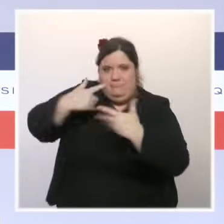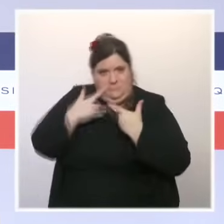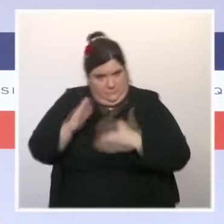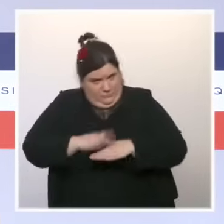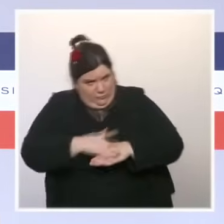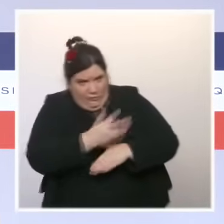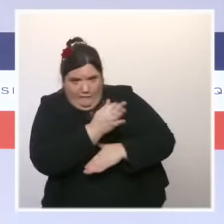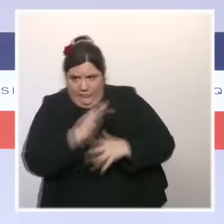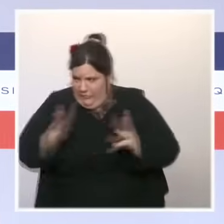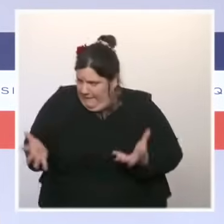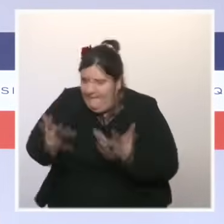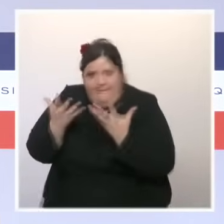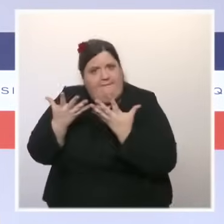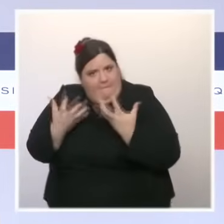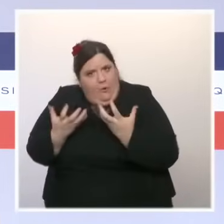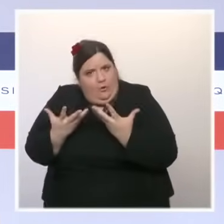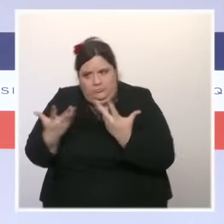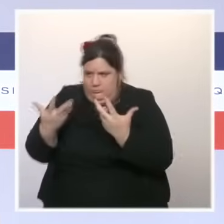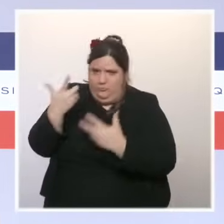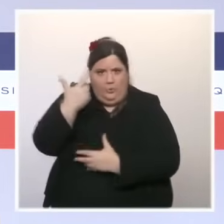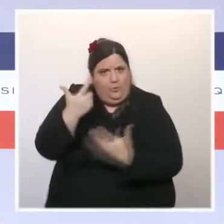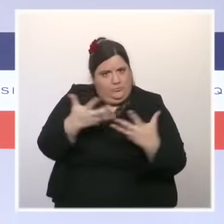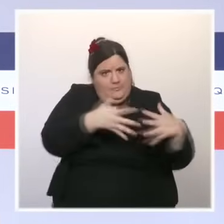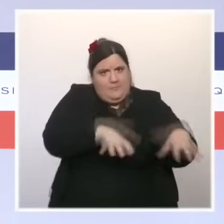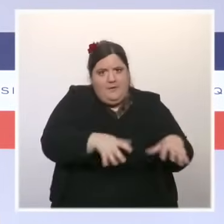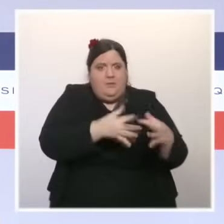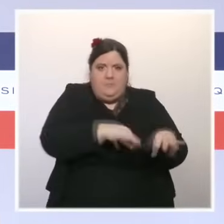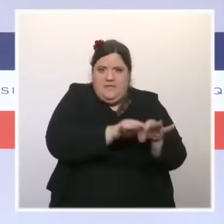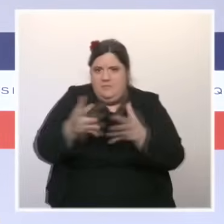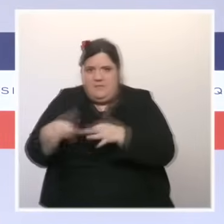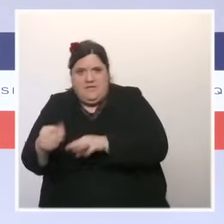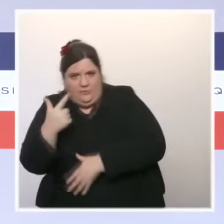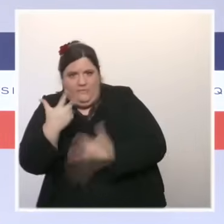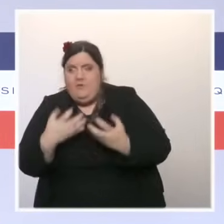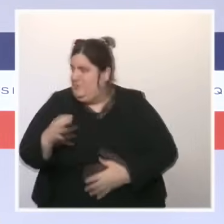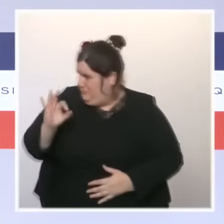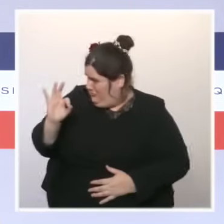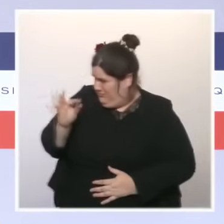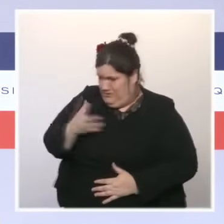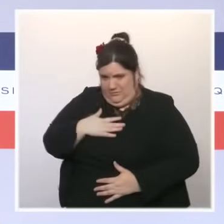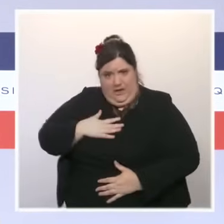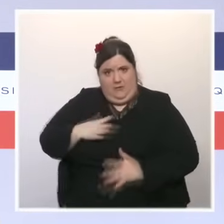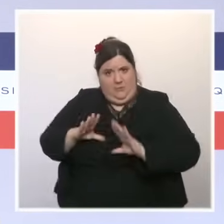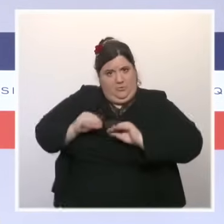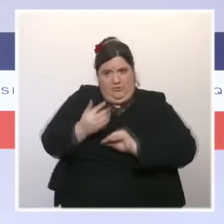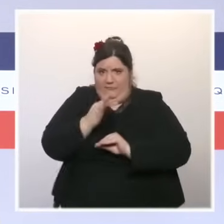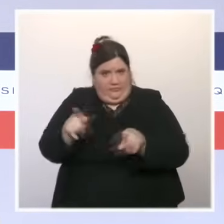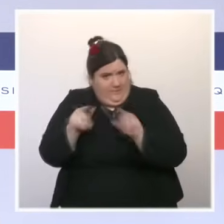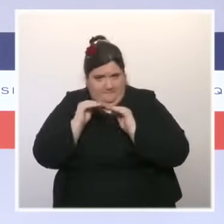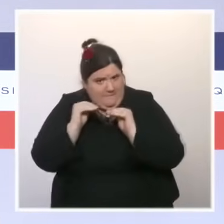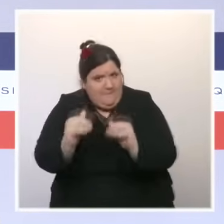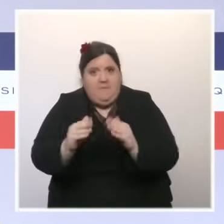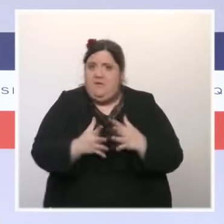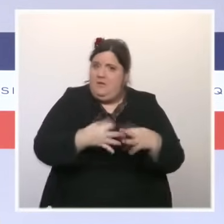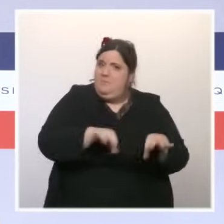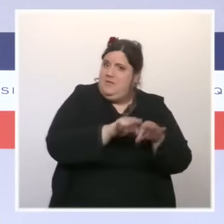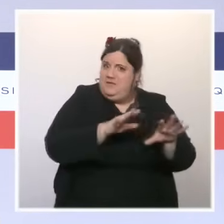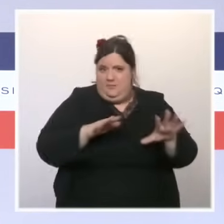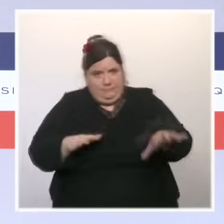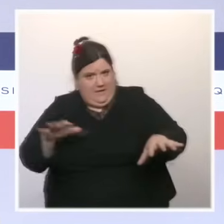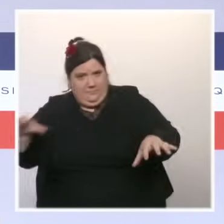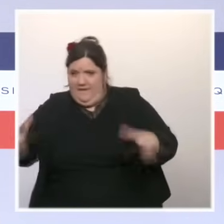solution à deux États. Vous avez raison de le rappeler, et c'est important de le rappeler. Il n'y a pas une virgule qui change, ni un point à rajouter par rapport à cet